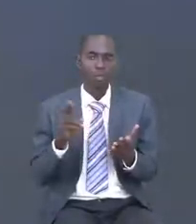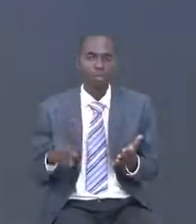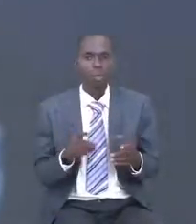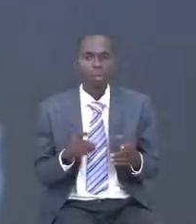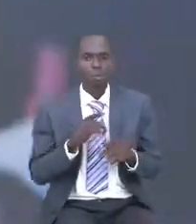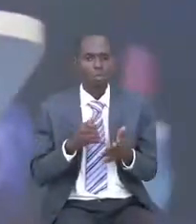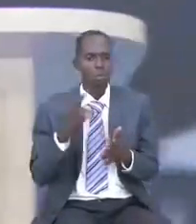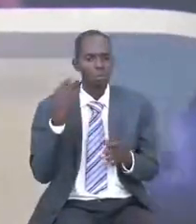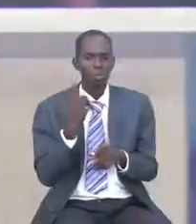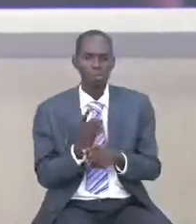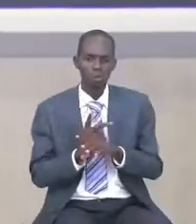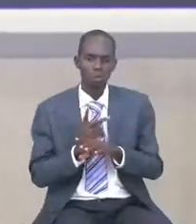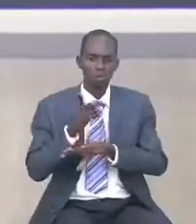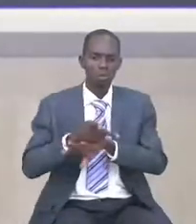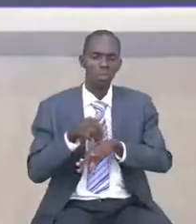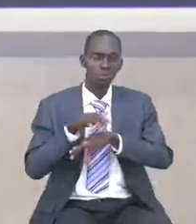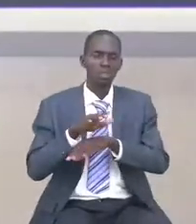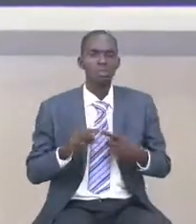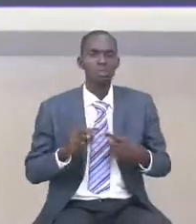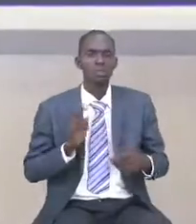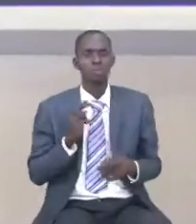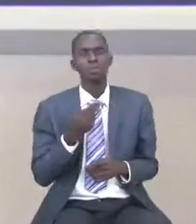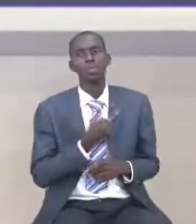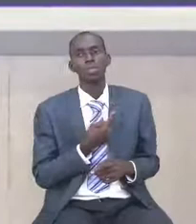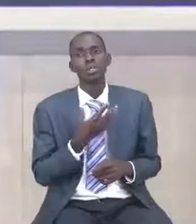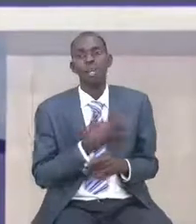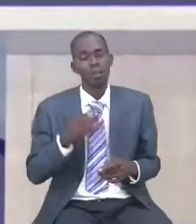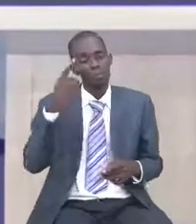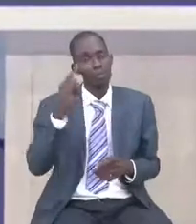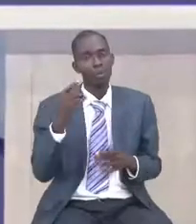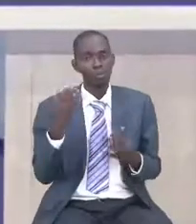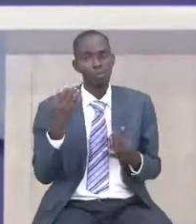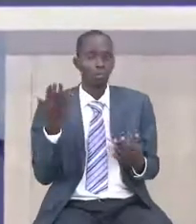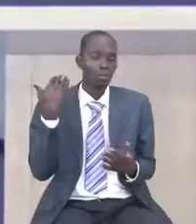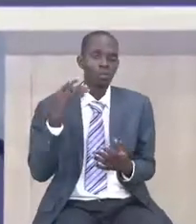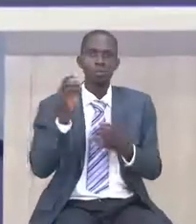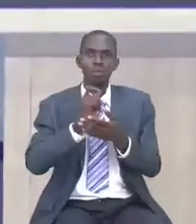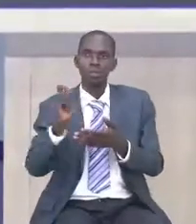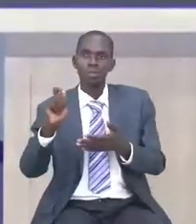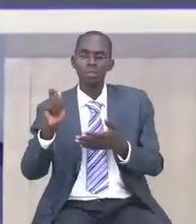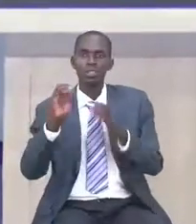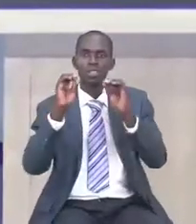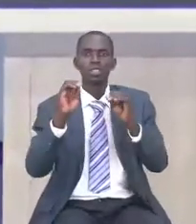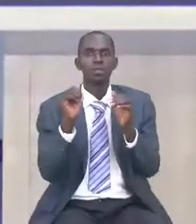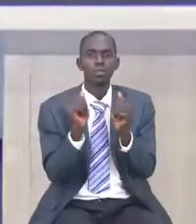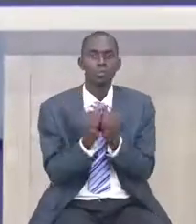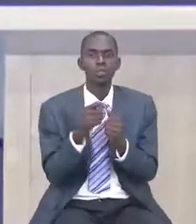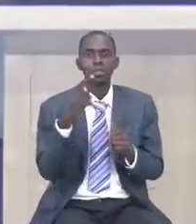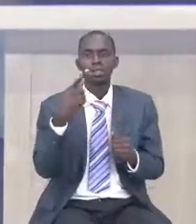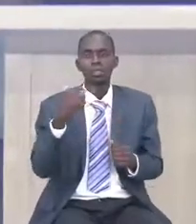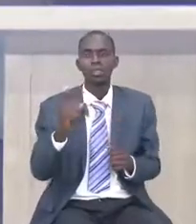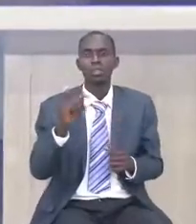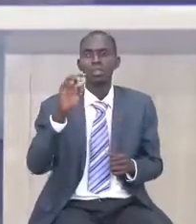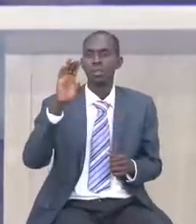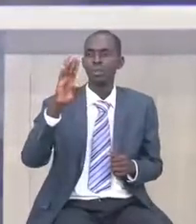nous envoyait nos résultats. On n'avait pas besoin de quelque chose en ligne pour apprendre. Ils notaient et